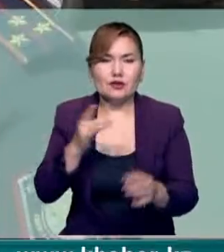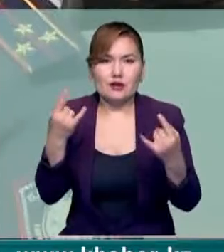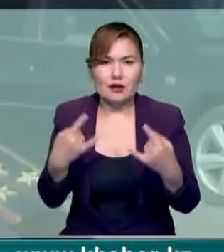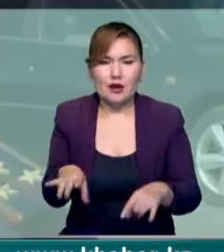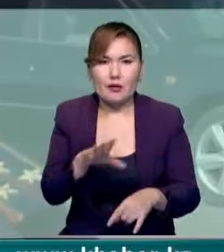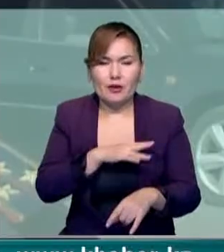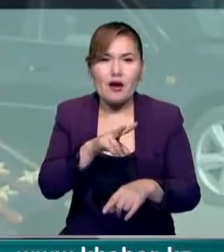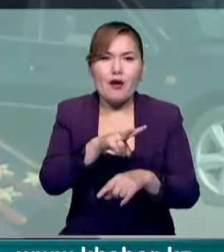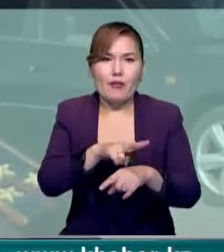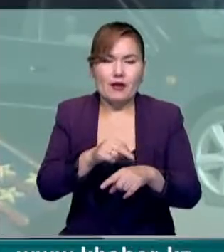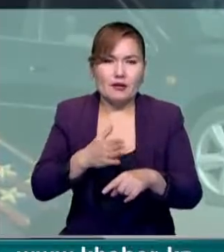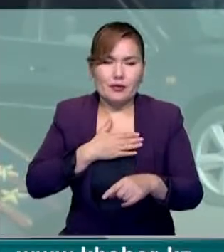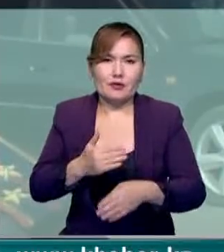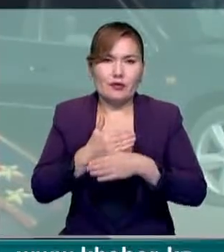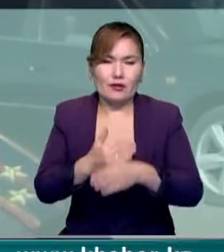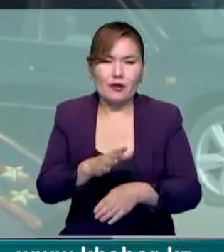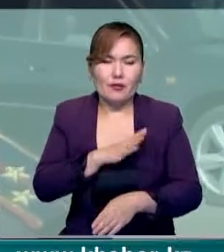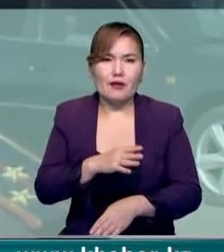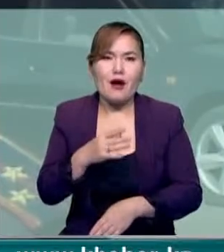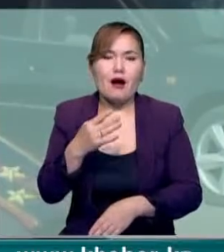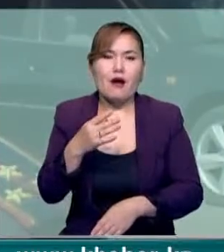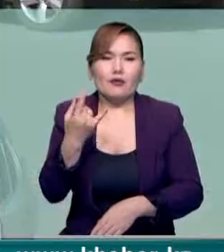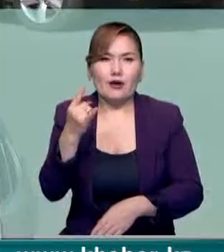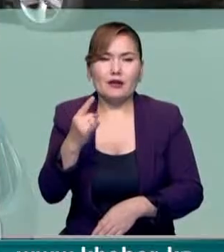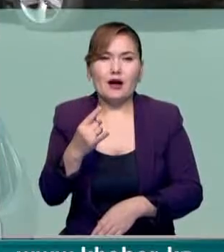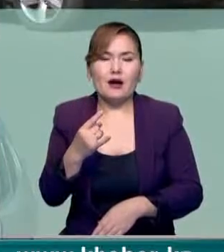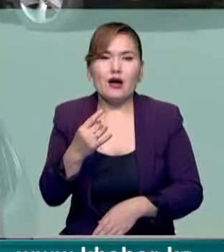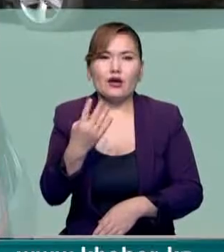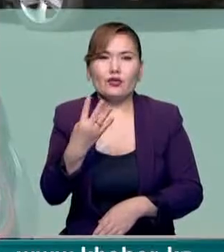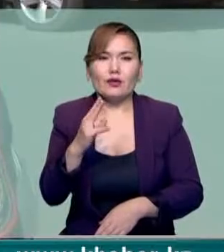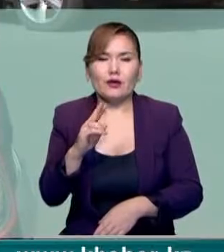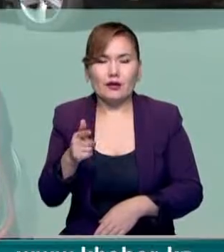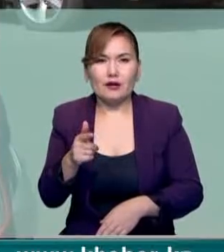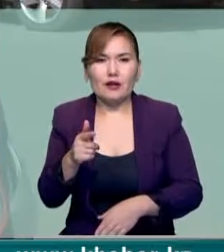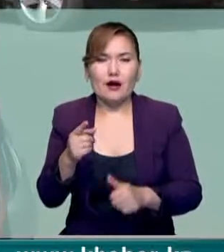жұмыс істедік. Бала 4 килограмм босанды.